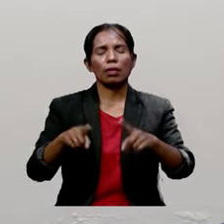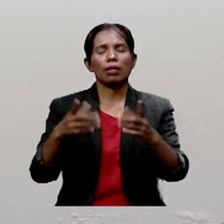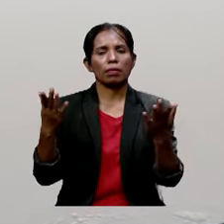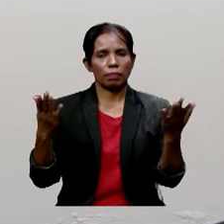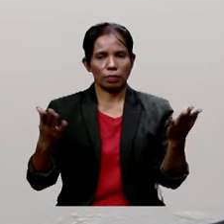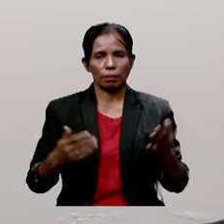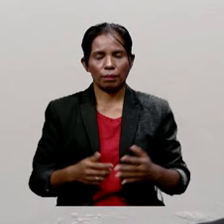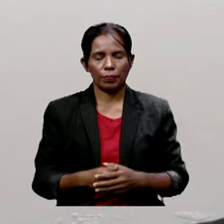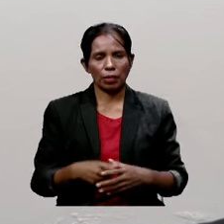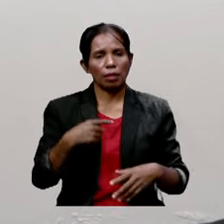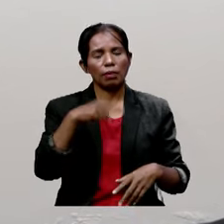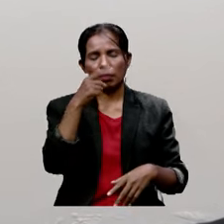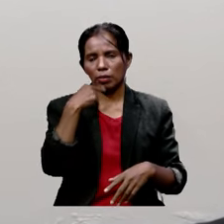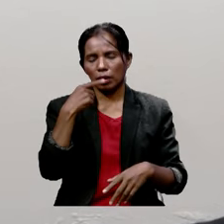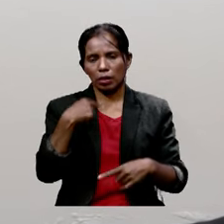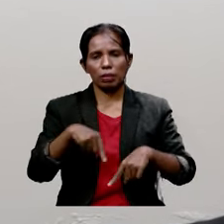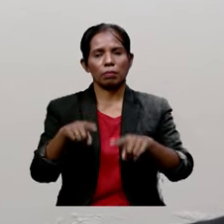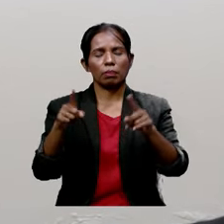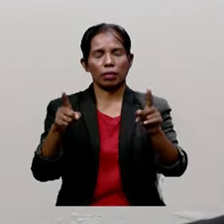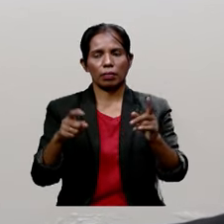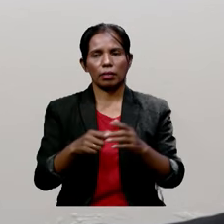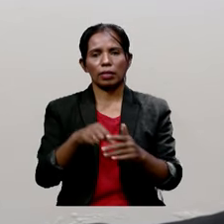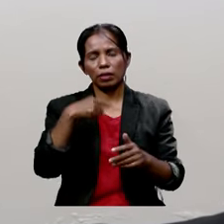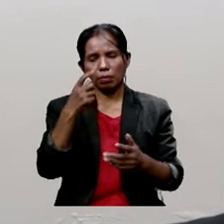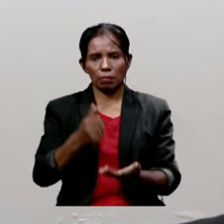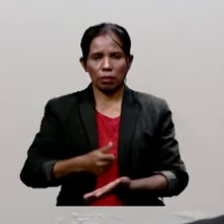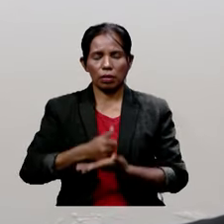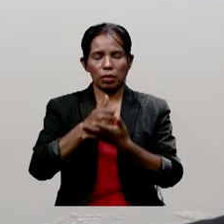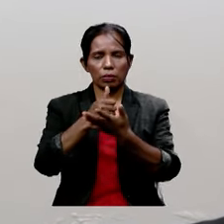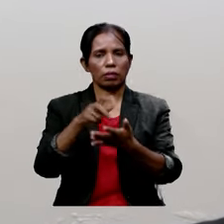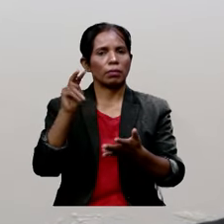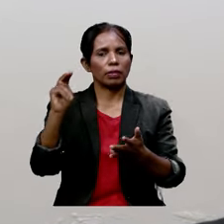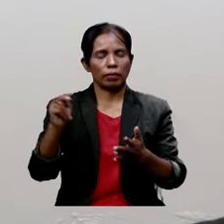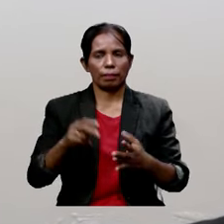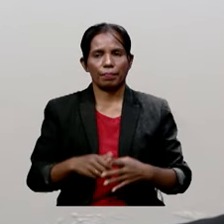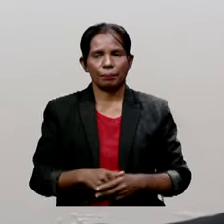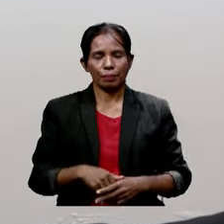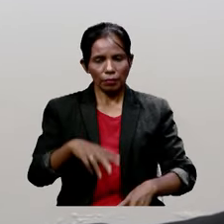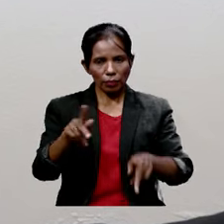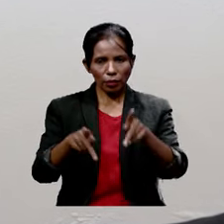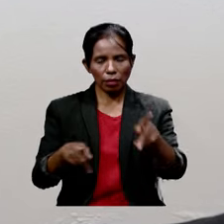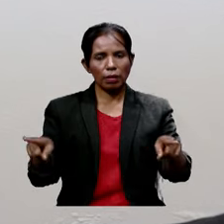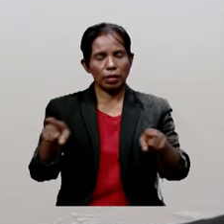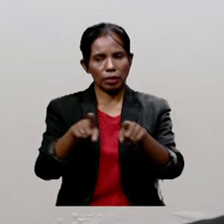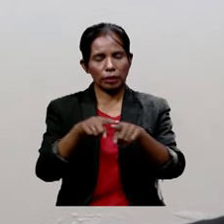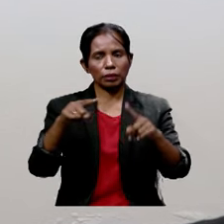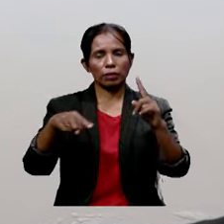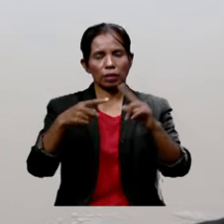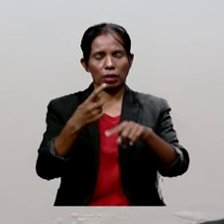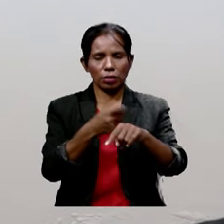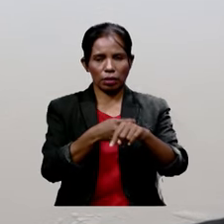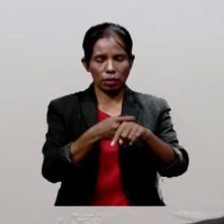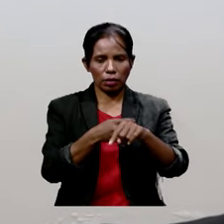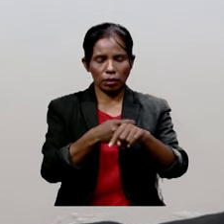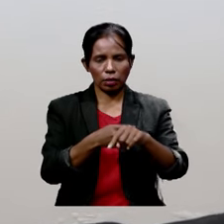Basi nia atu halai. Se mak bele taumatan banian. ema hira kanesa nene wahira nia situasi ida nebe